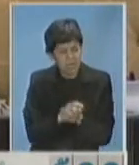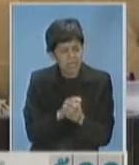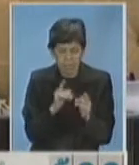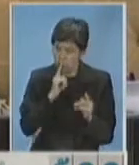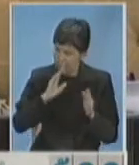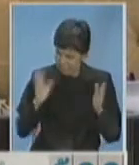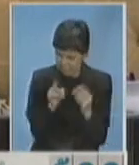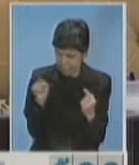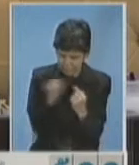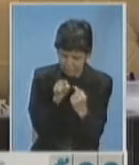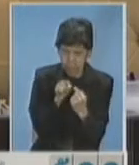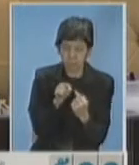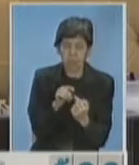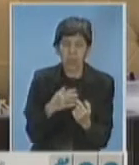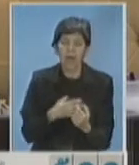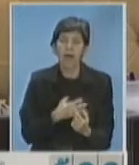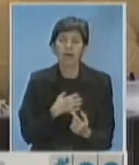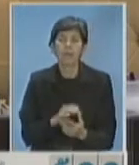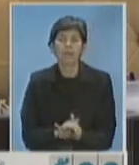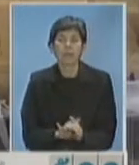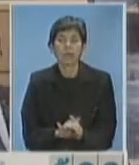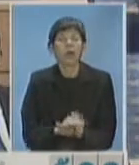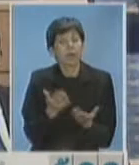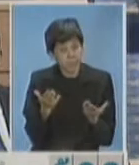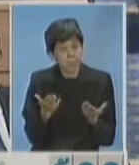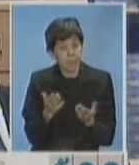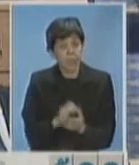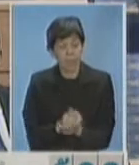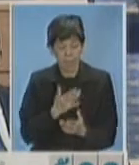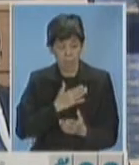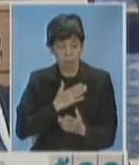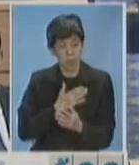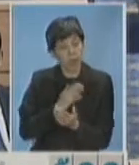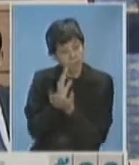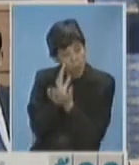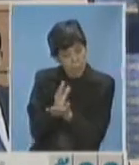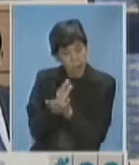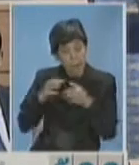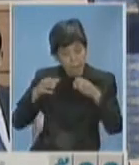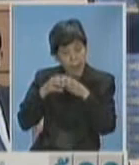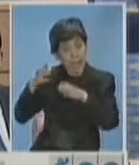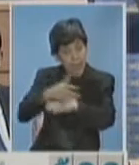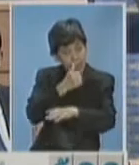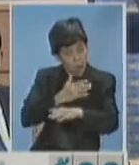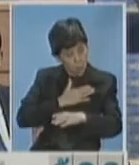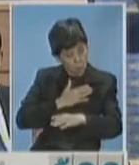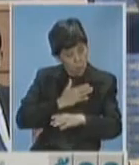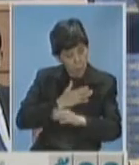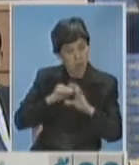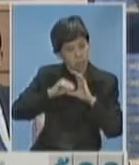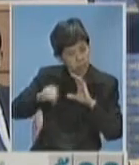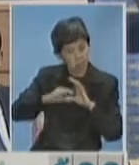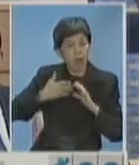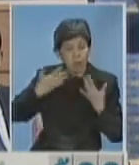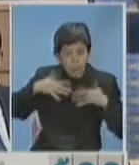ให้กระชับเข้าประเด็นเลยฮะ กระชับสั้นๆก็คือว่าเมื่อเราบริจาคเงินให้กับพรรคของเราทุกค